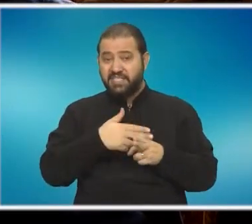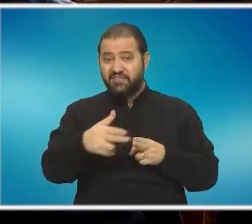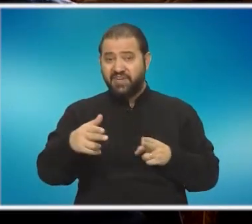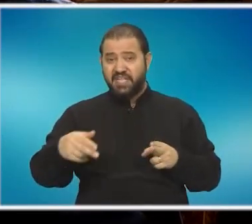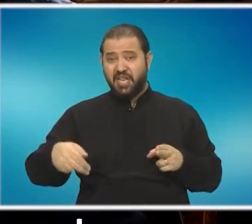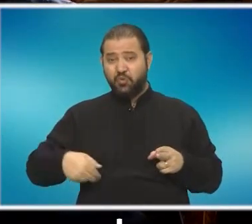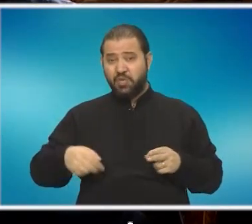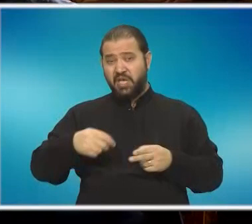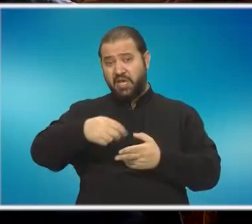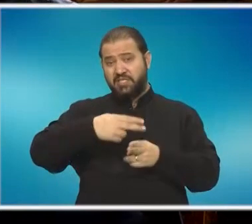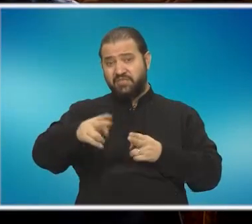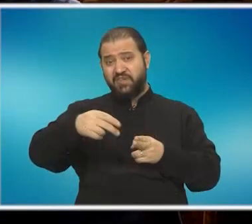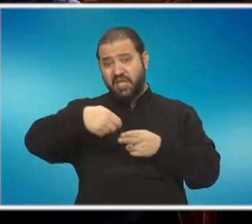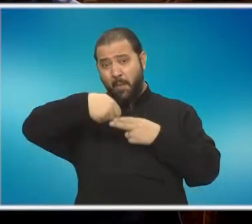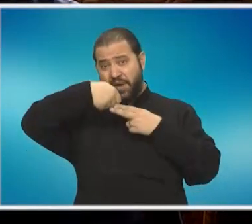un efect.